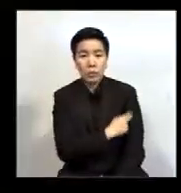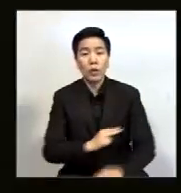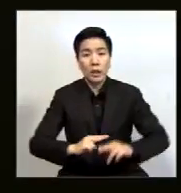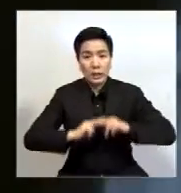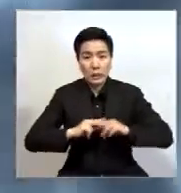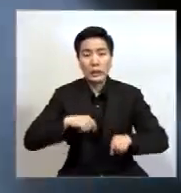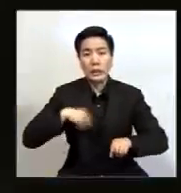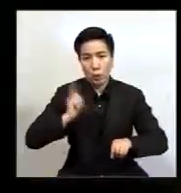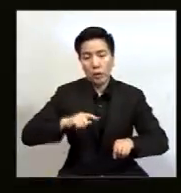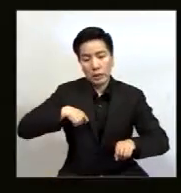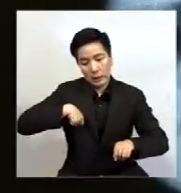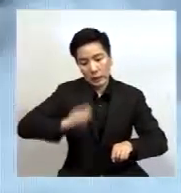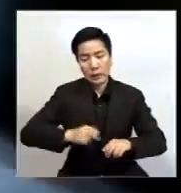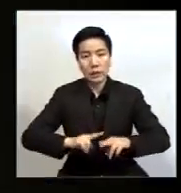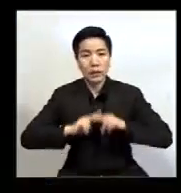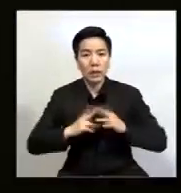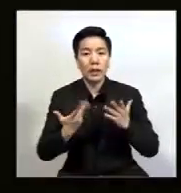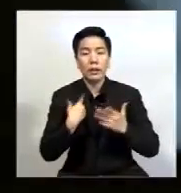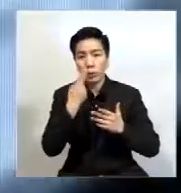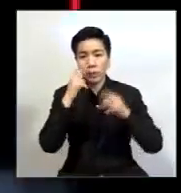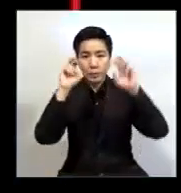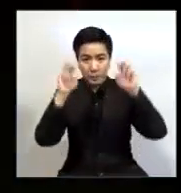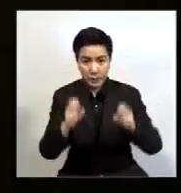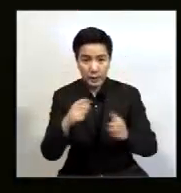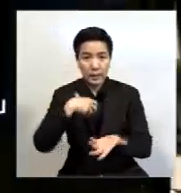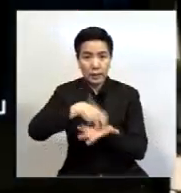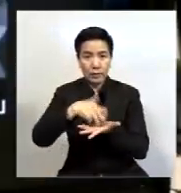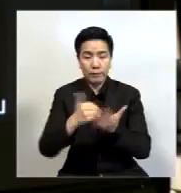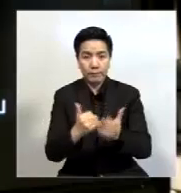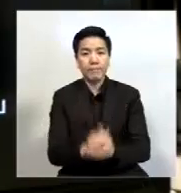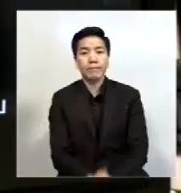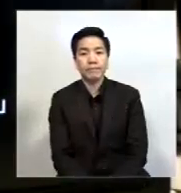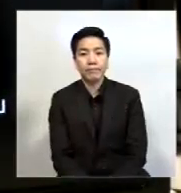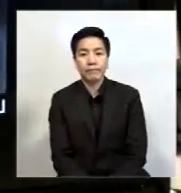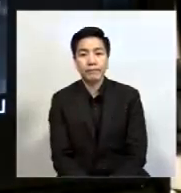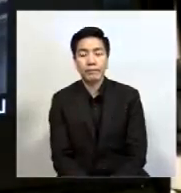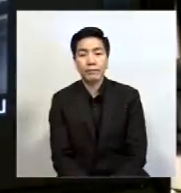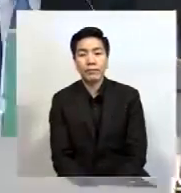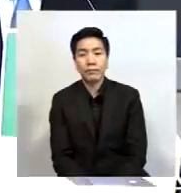อกชนก็จะต้องเสียค่าตรวจเองค่ะฟังประเด็นนี้จากทางโฆษกกระทรวงสาธารณสุขค่ะ